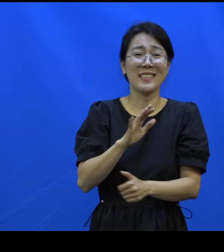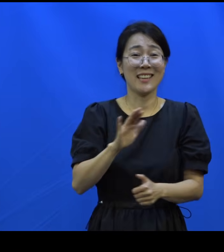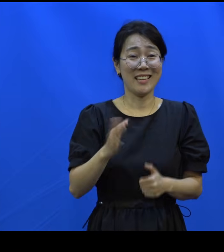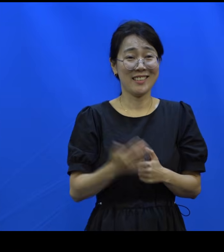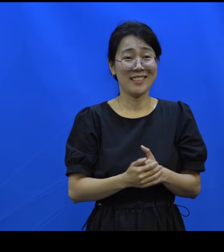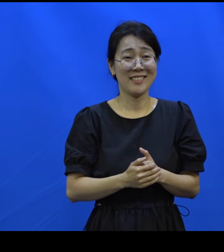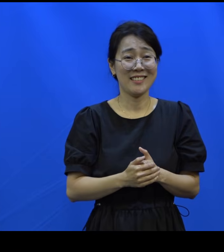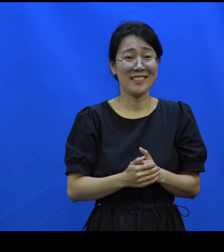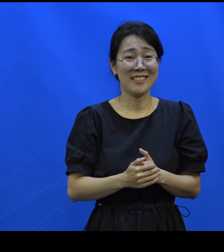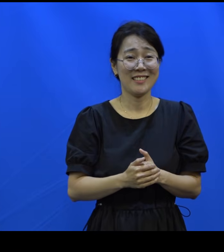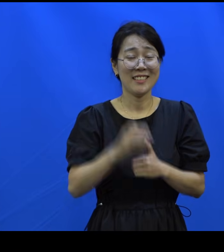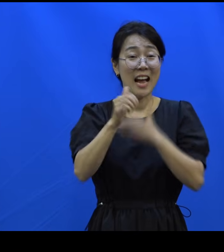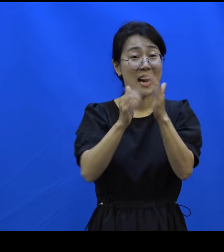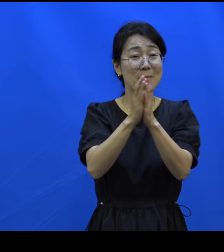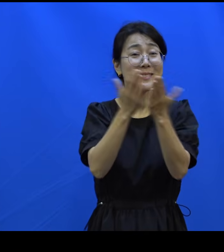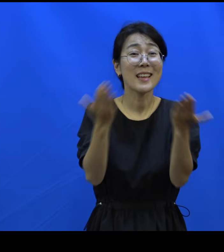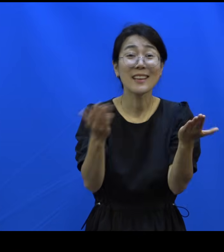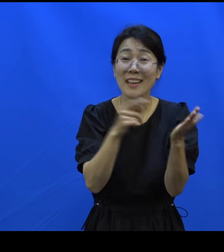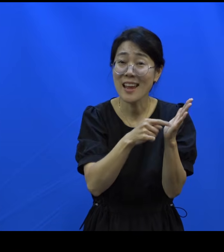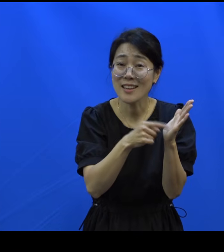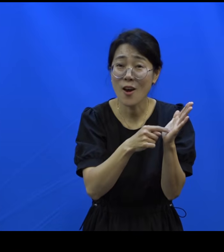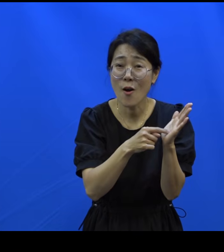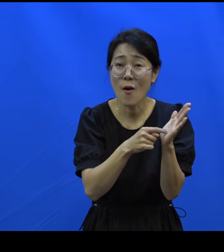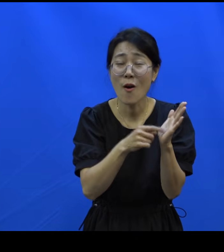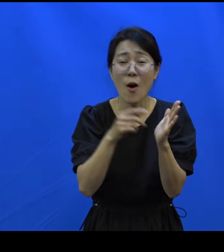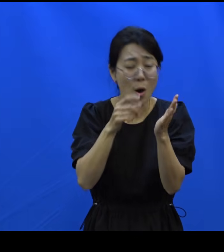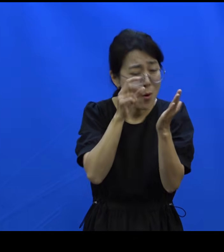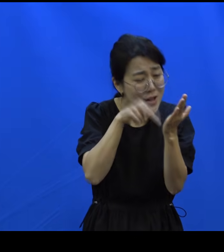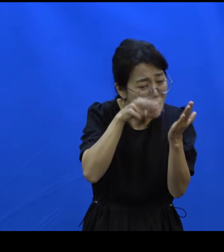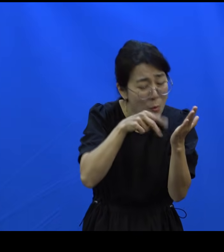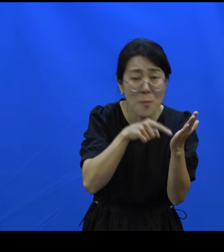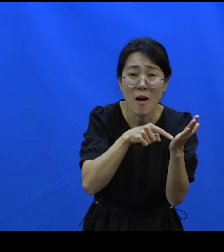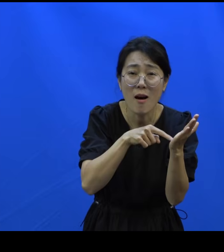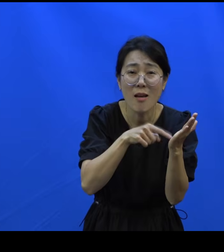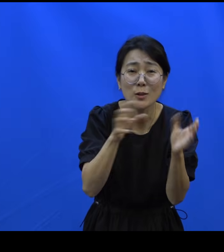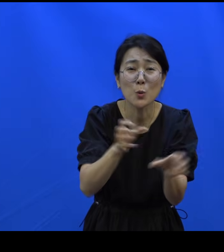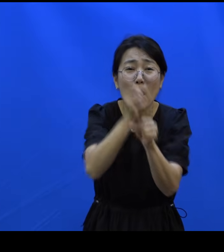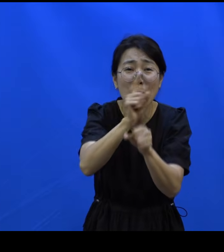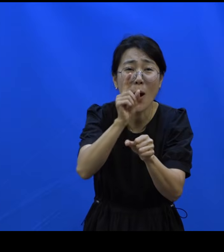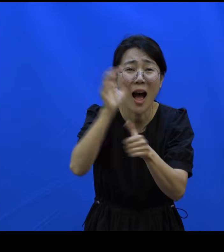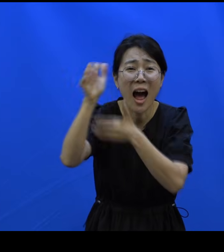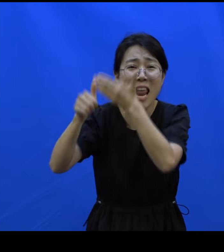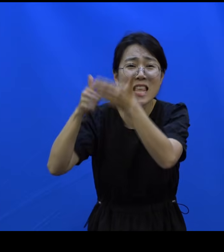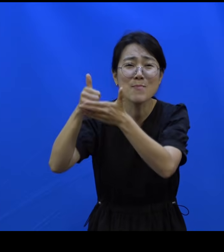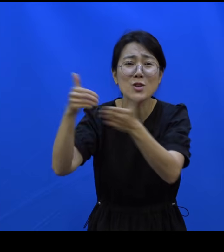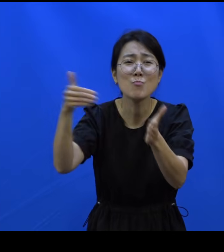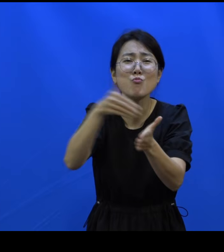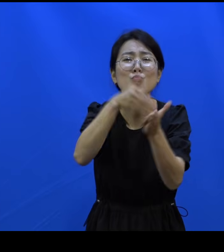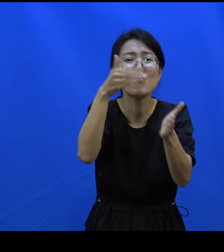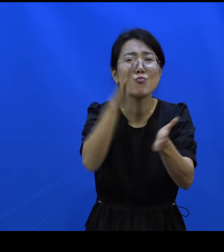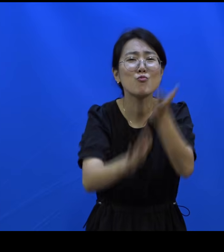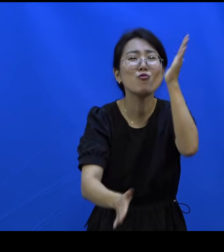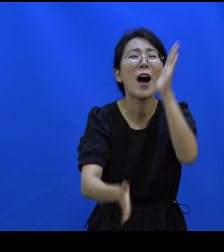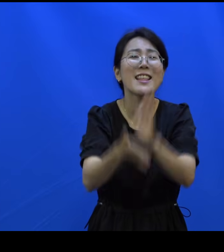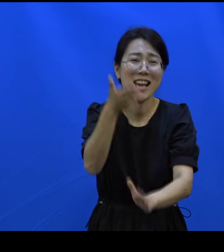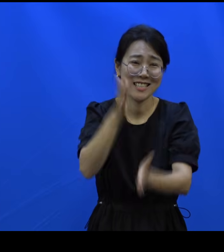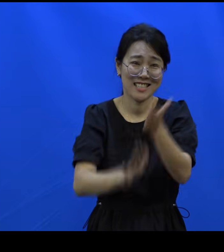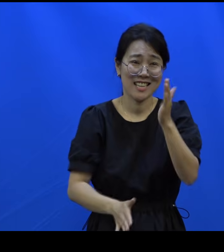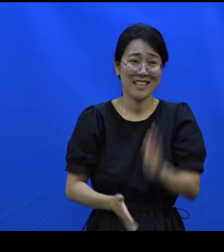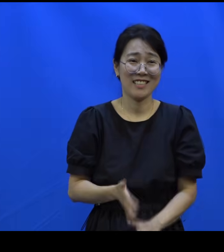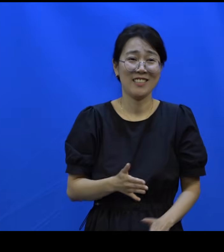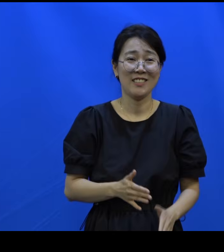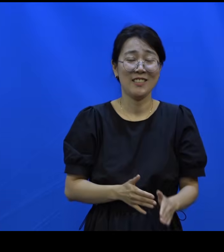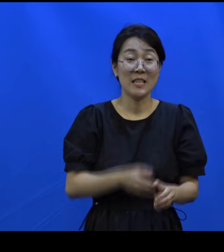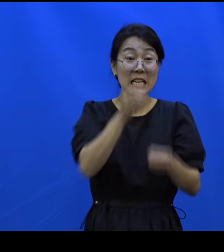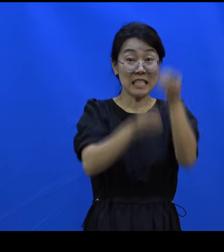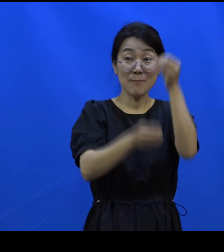이런 성경의 논리는 하나님은 무한하신 분입니다. 이런 시편 23편에 영원한 나의 목자신이 내게